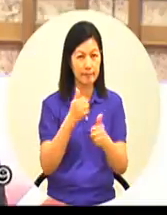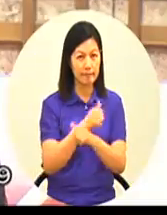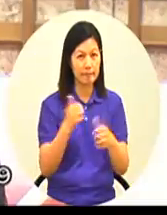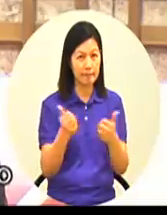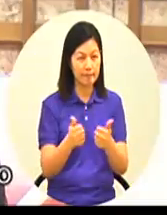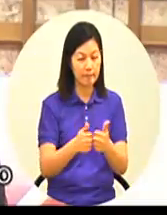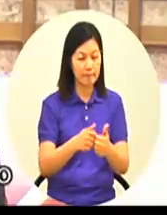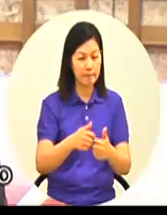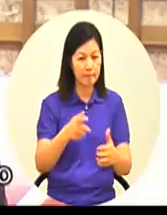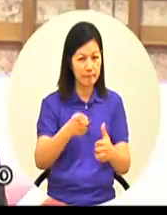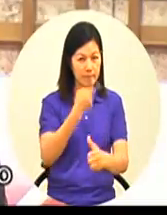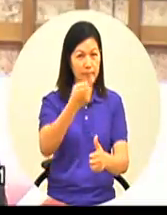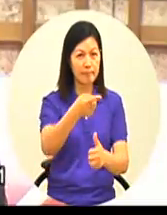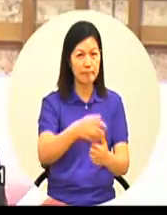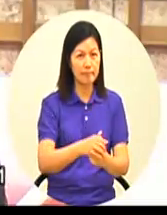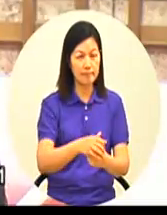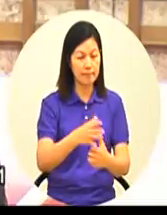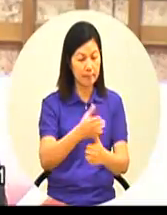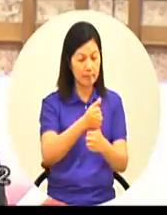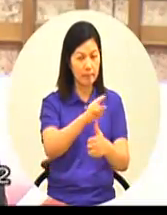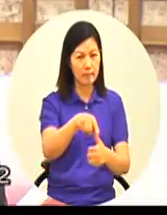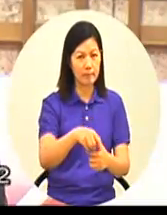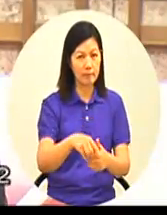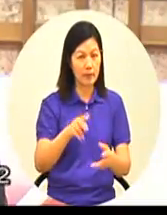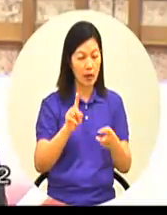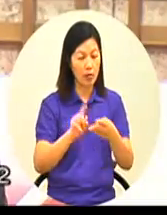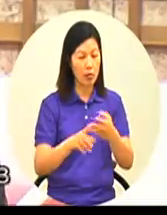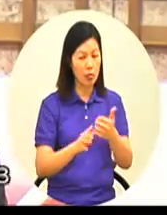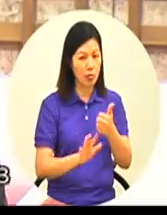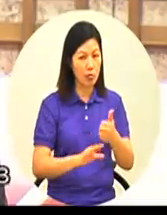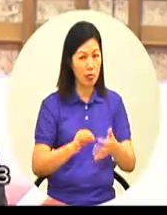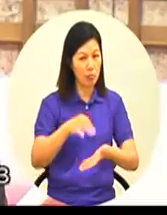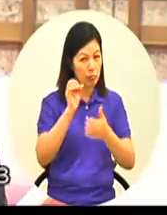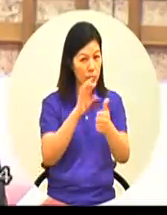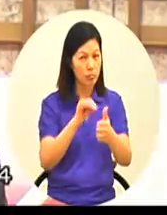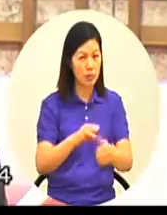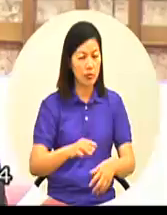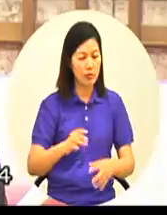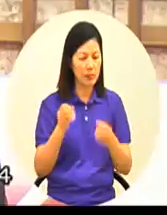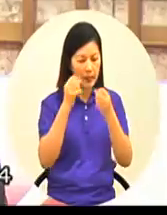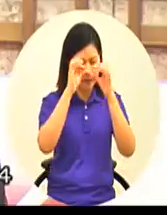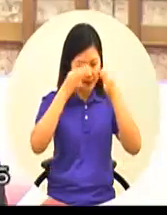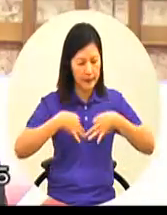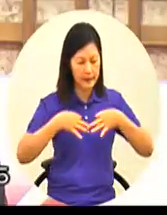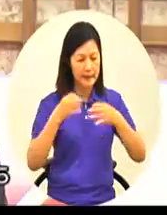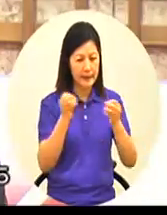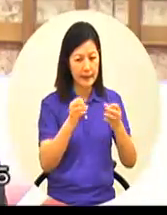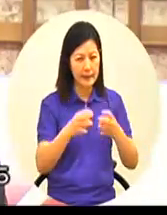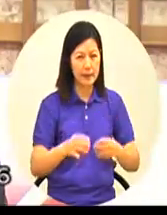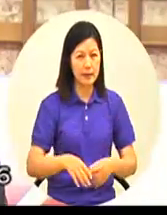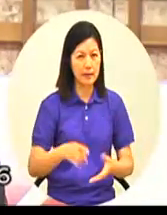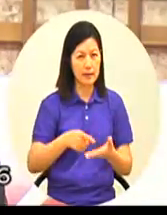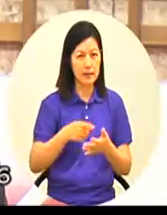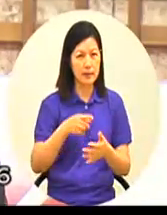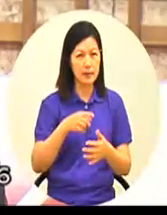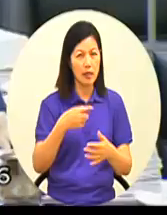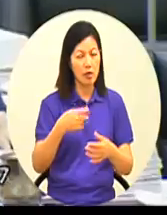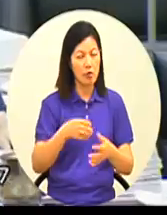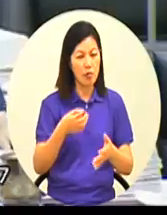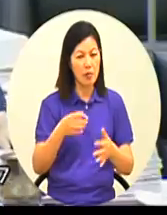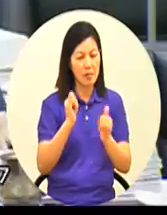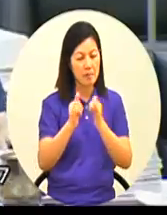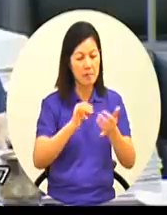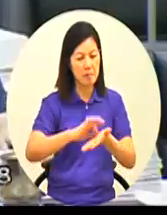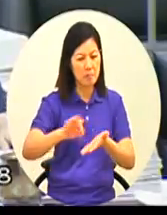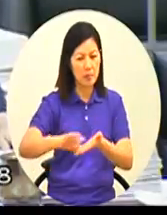这个我们会来 检讨改进，还是每件事情都要主委提醒你们？ 这个我们会来检讨改进。 一句话检讨改进，那我们市民花了那么多钱，就这样